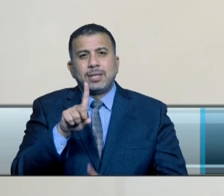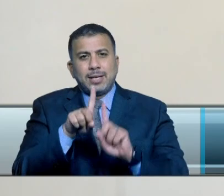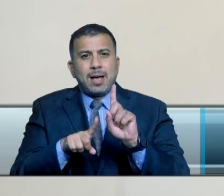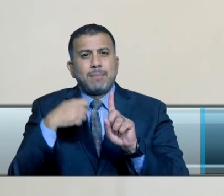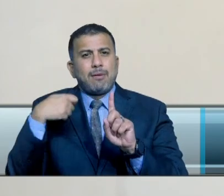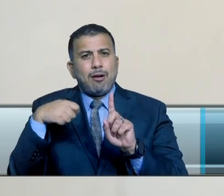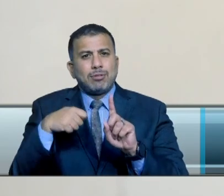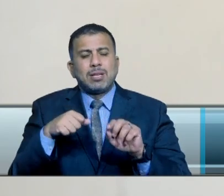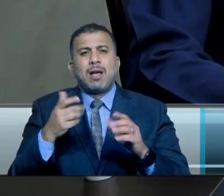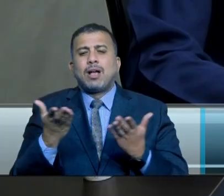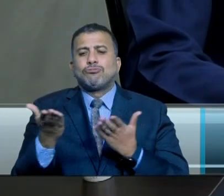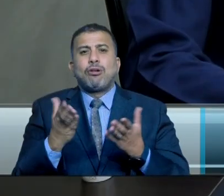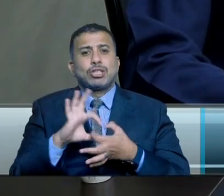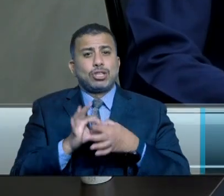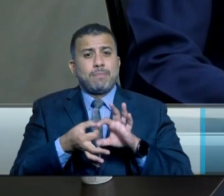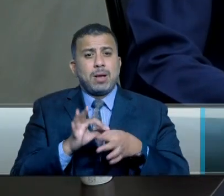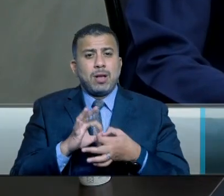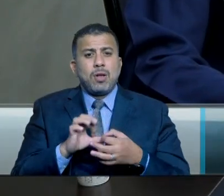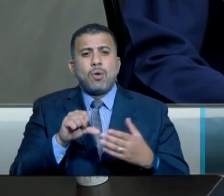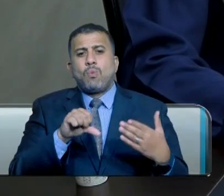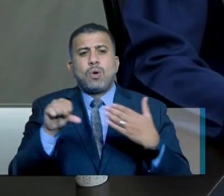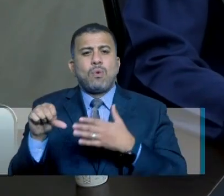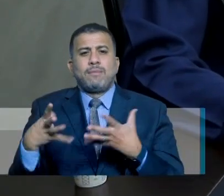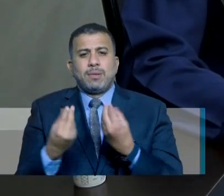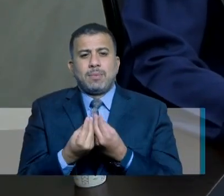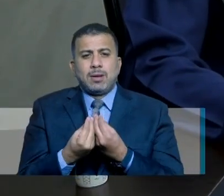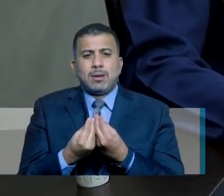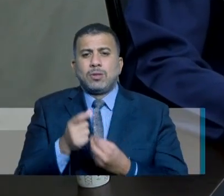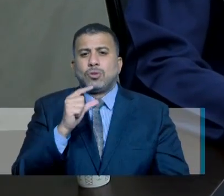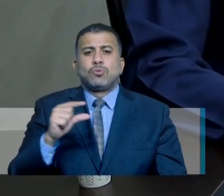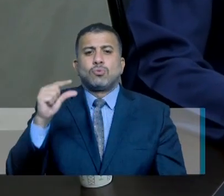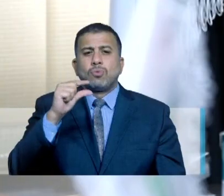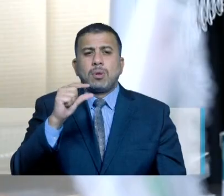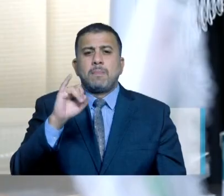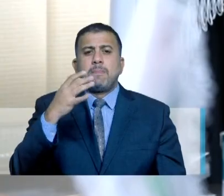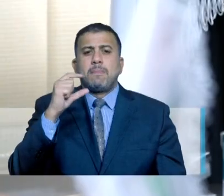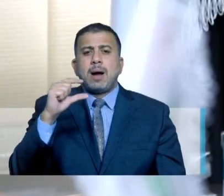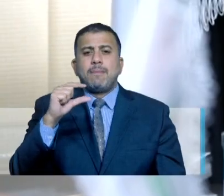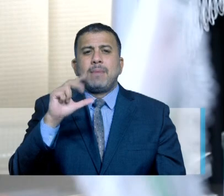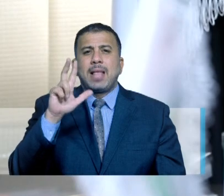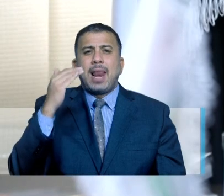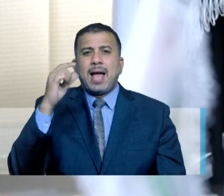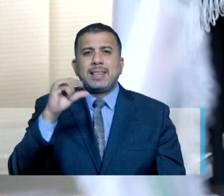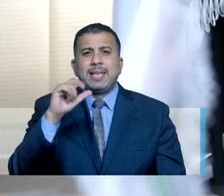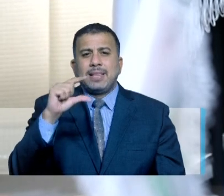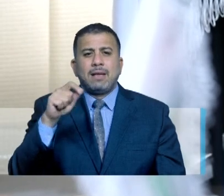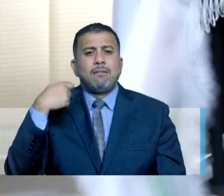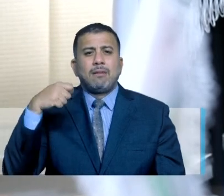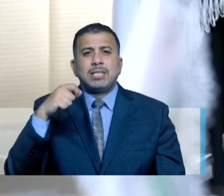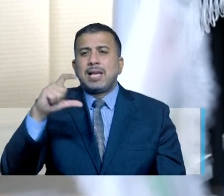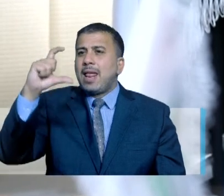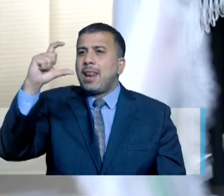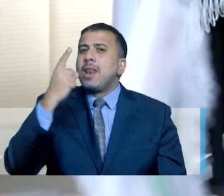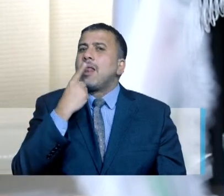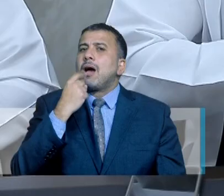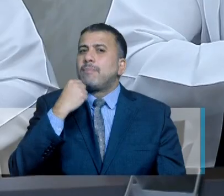رئيس مجلس اداره الجمعيه والوفد المرافق بمعالي الدكتور محمد الحديد رئيس الهلال الاحمر